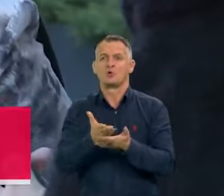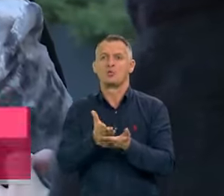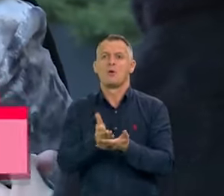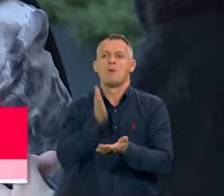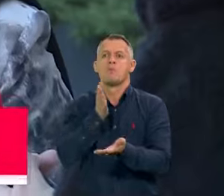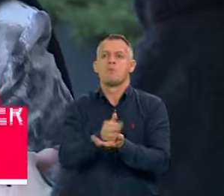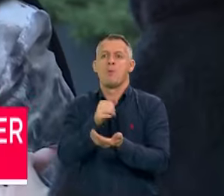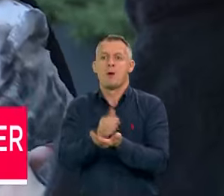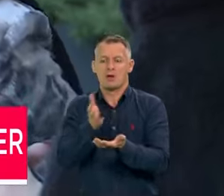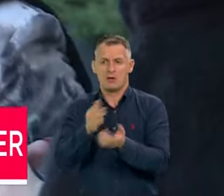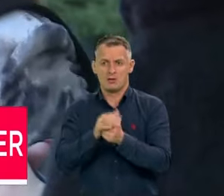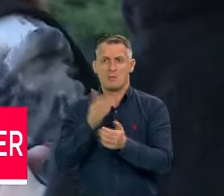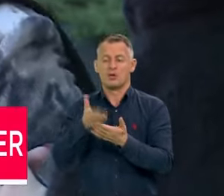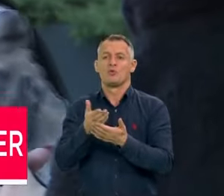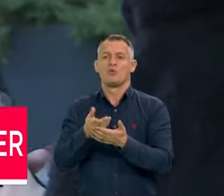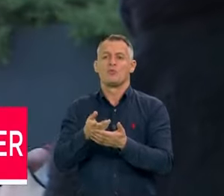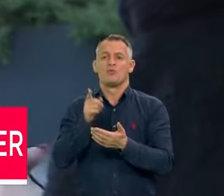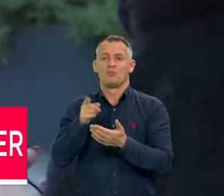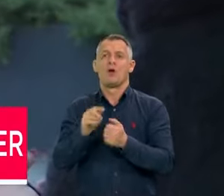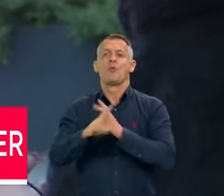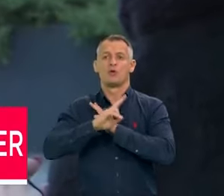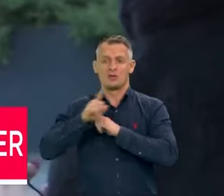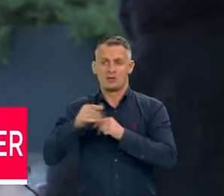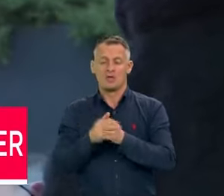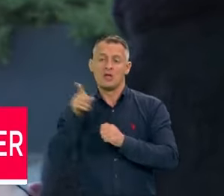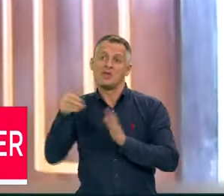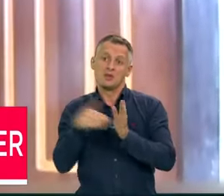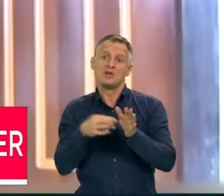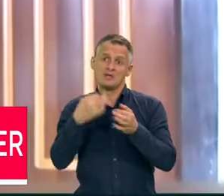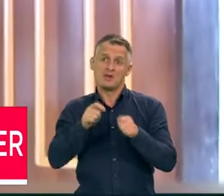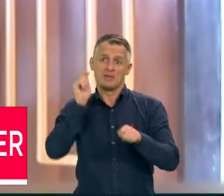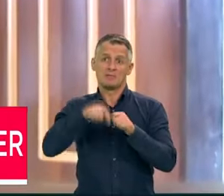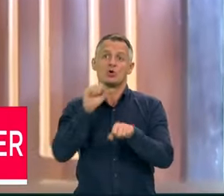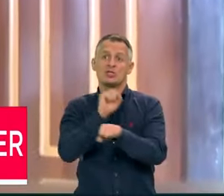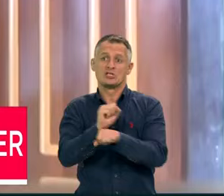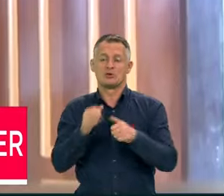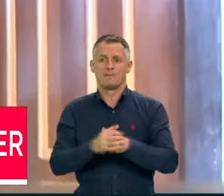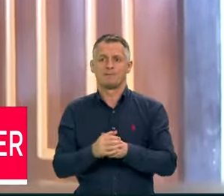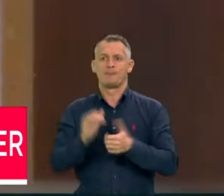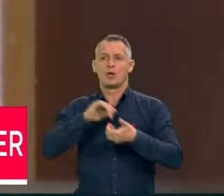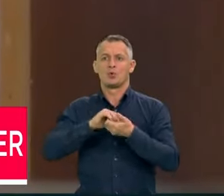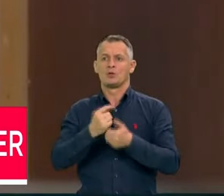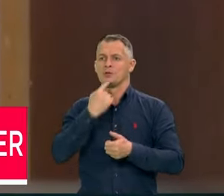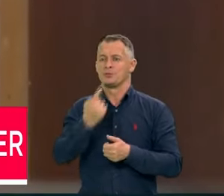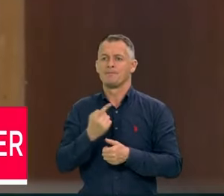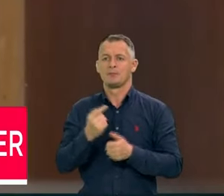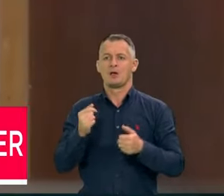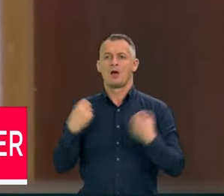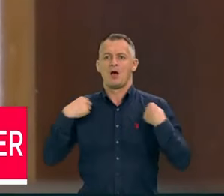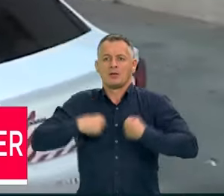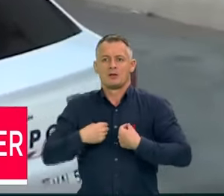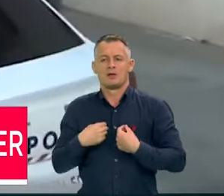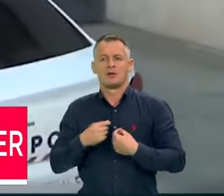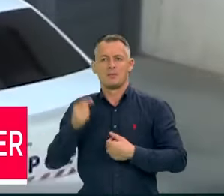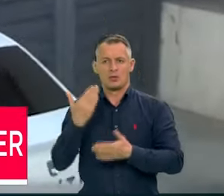că costă Da și săă plătească cu cu închisoarea rudele mai susțin că hainele cu care era îmbrăcată tânăra în noaptea